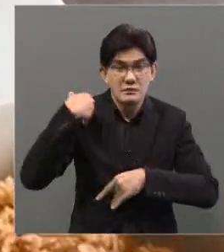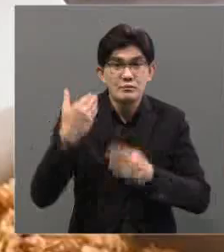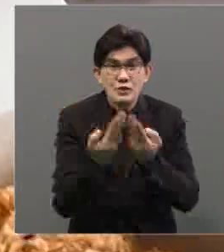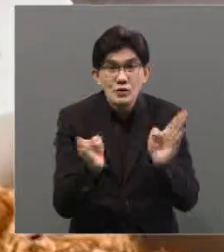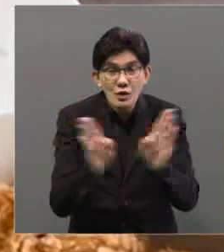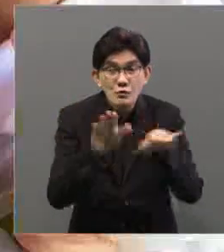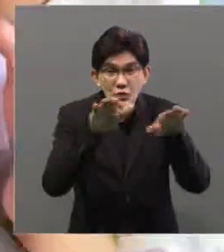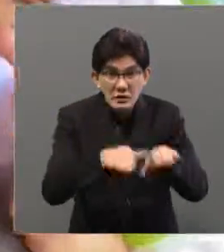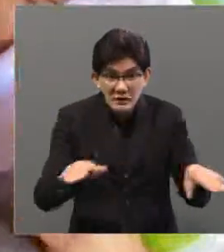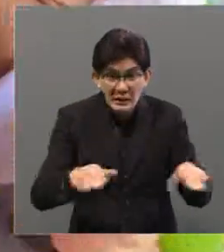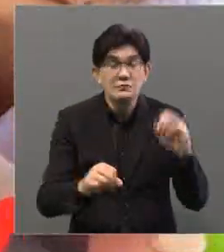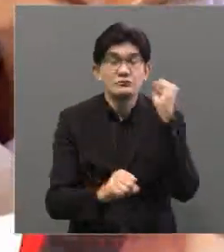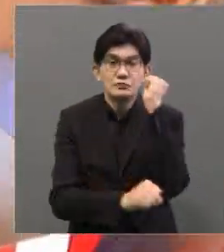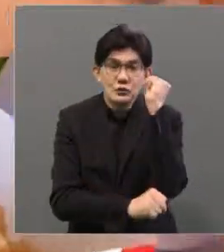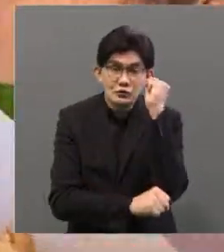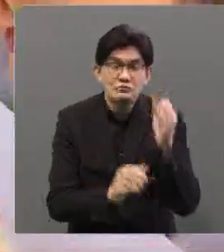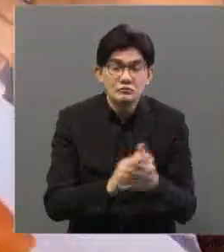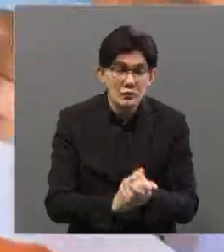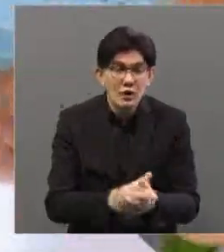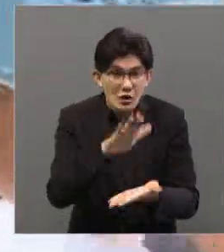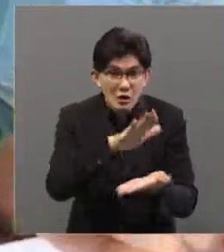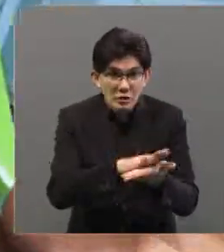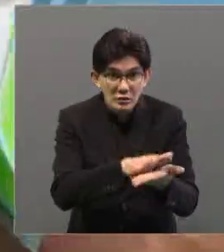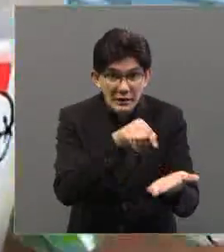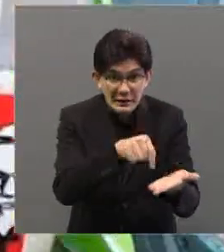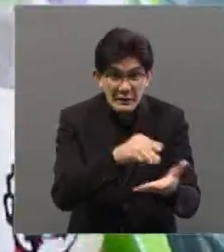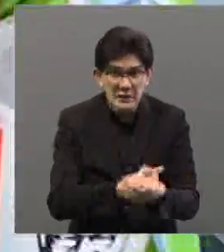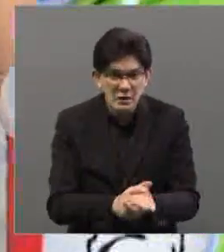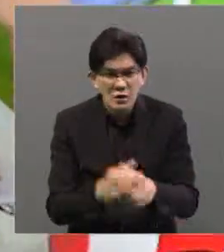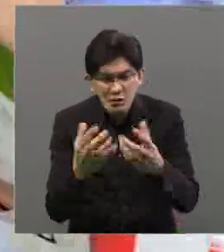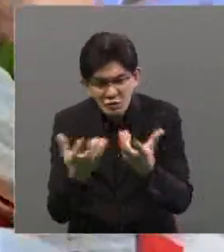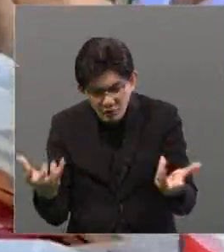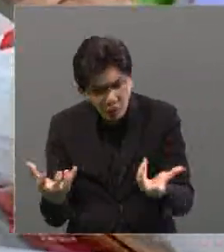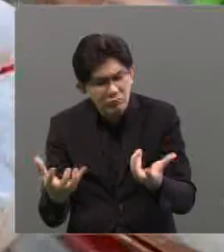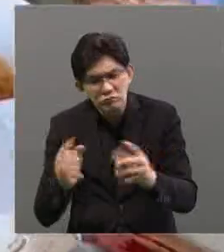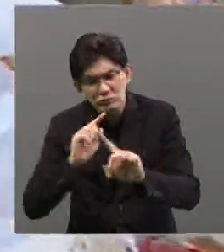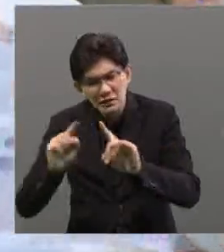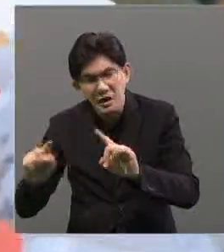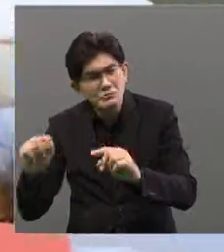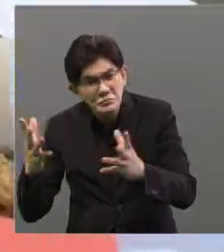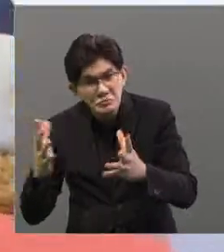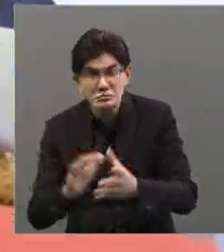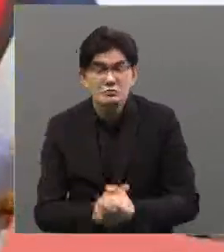น้องๆนักเรียนส่วนใหญ่ก็มีฐานะยากจนนะครับจึงทำให้โรงเรียนเนี่ยอาจจะขาดแคลนในหลายๆเรื่องครับ ครับ